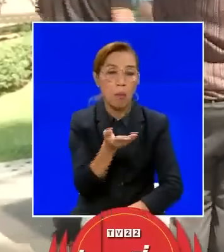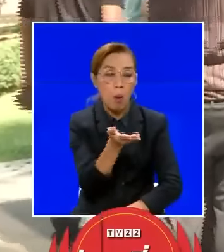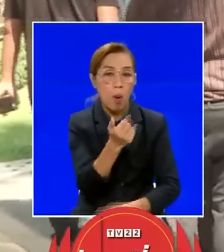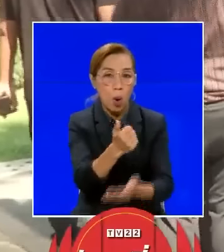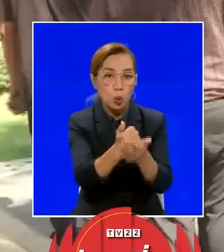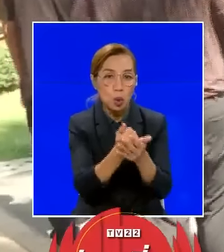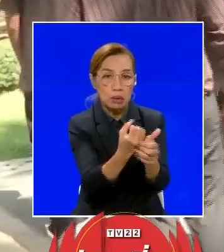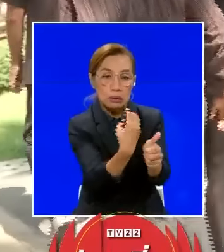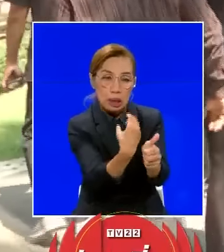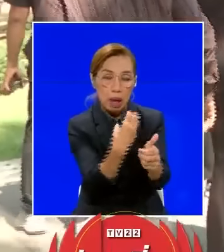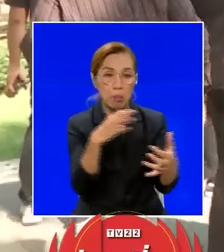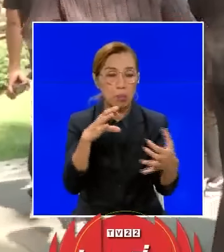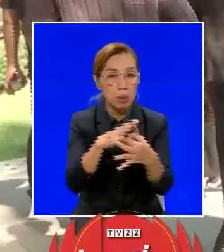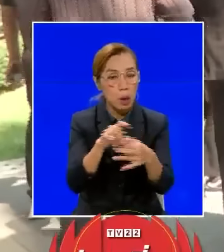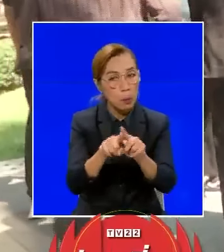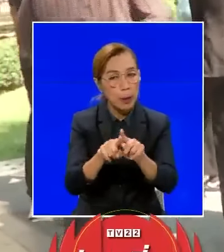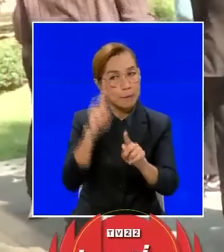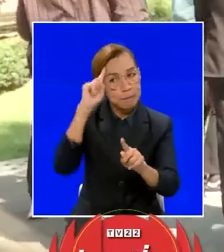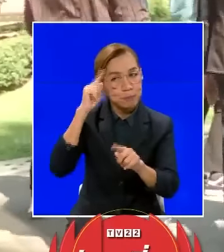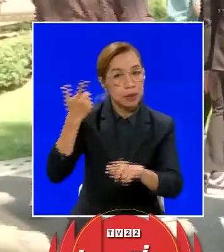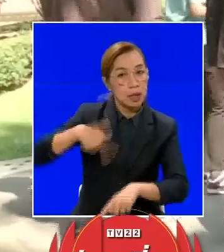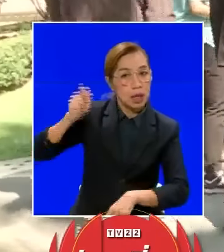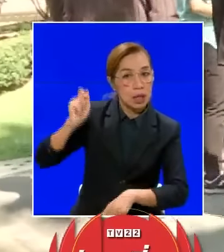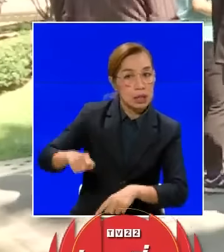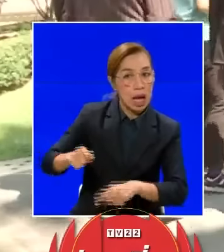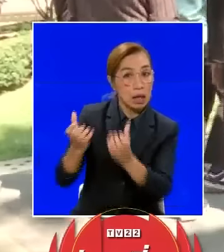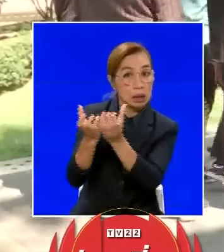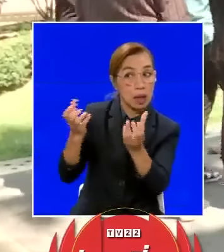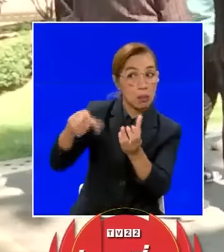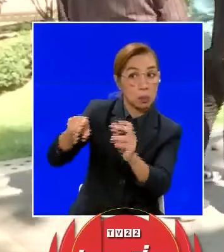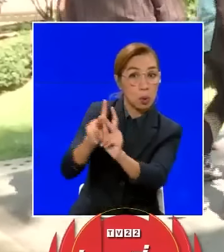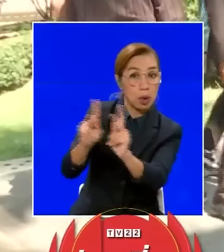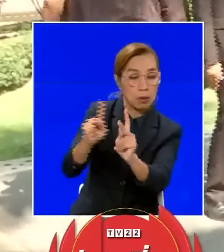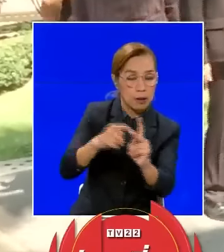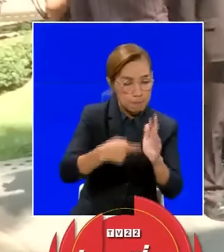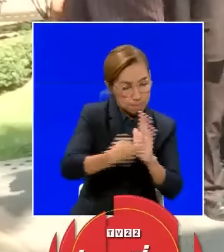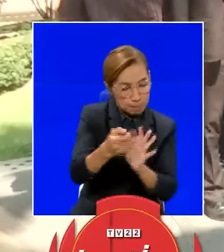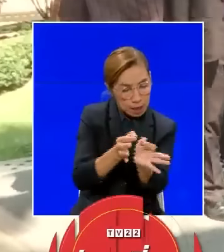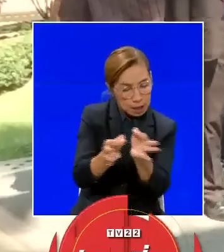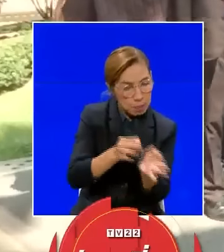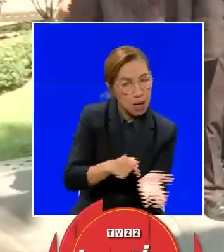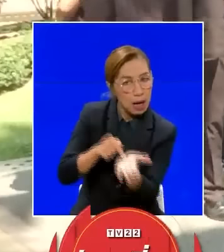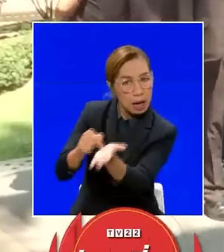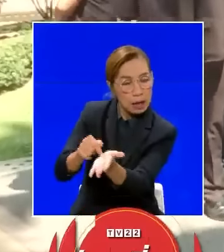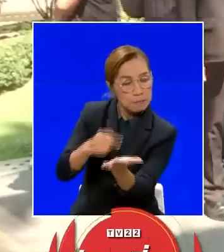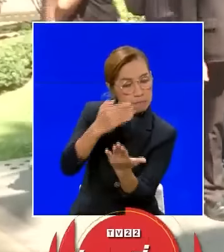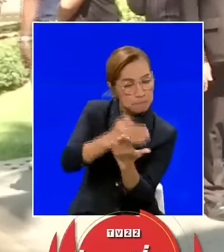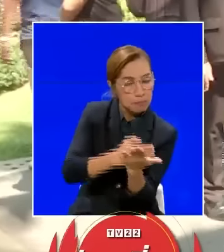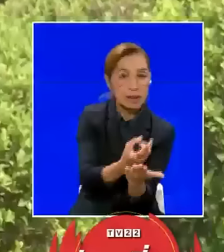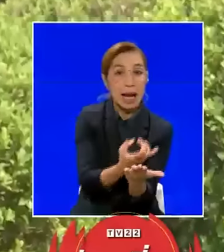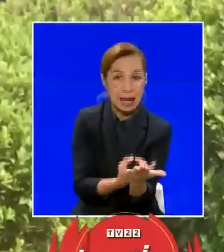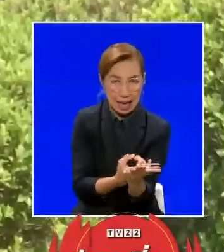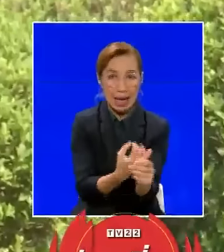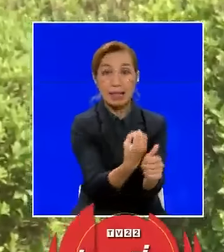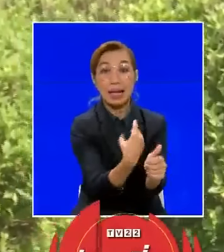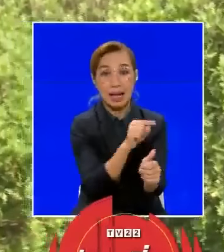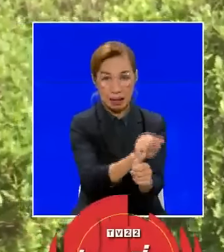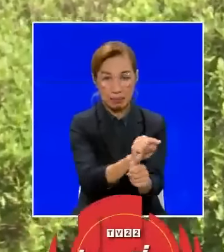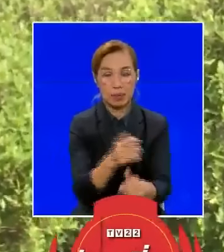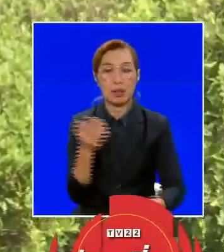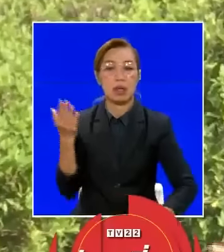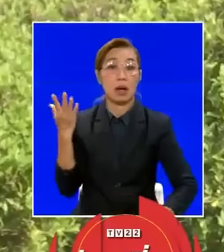กษาเกี่ยวกับการทำคำชี้แจงต่อศาลรัฐธรรมนูญกรณี40สว.นะคะเมื่อวันที่28ก็มีรายงาน